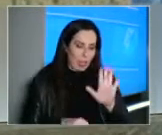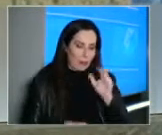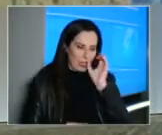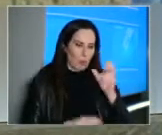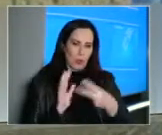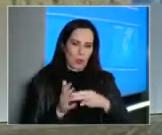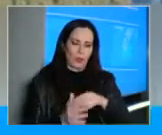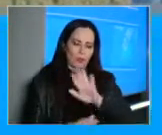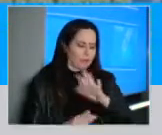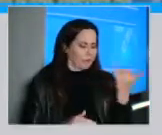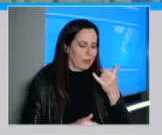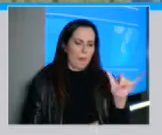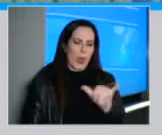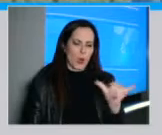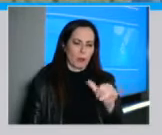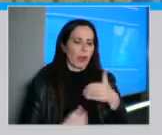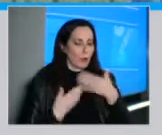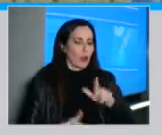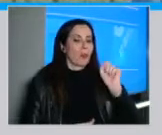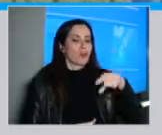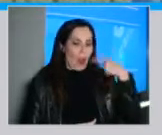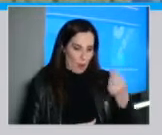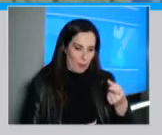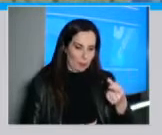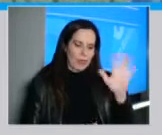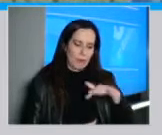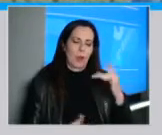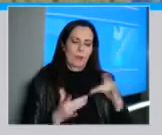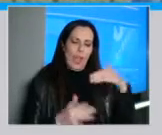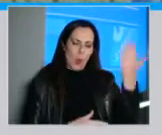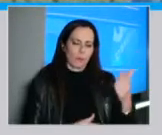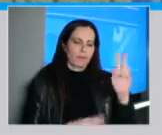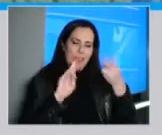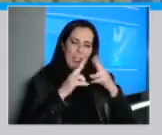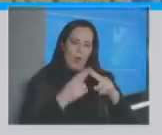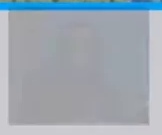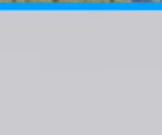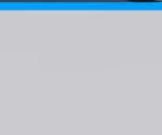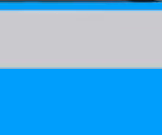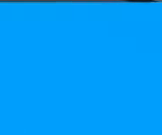לצפות בתוכנית הזו בכל עת ביוטיוב. אנחנו נהיה כאן בשבוע הבא עם עוד משחק חוץ. להתראות.